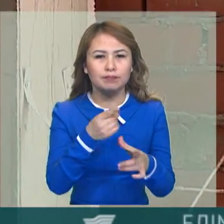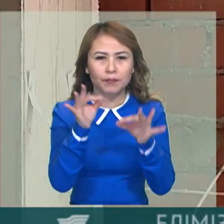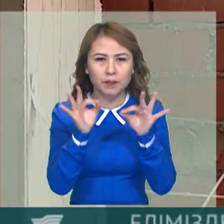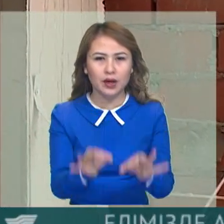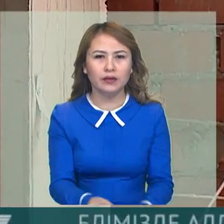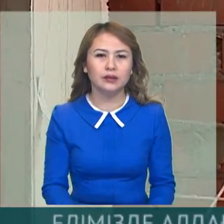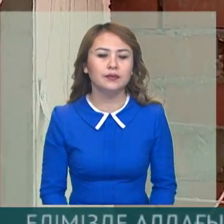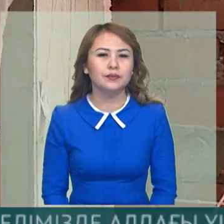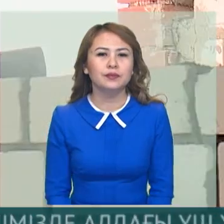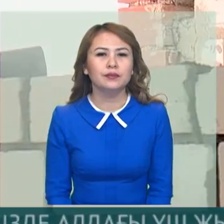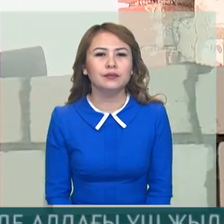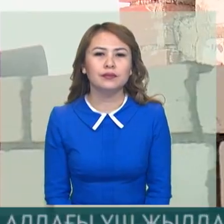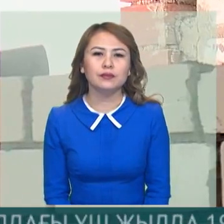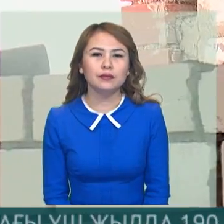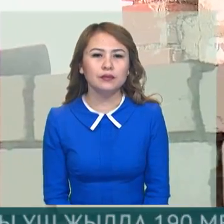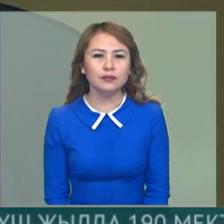әбден құптарлық, дейді ол.